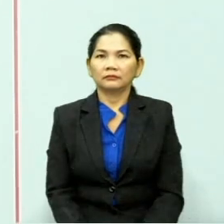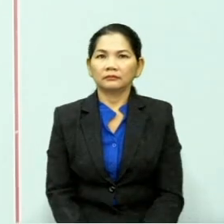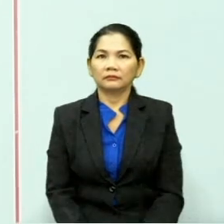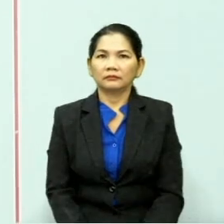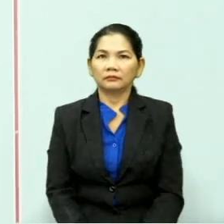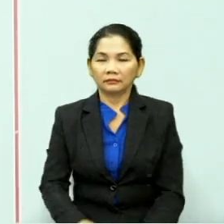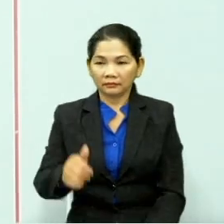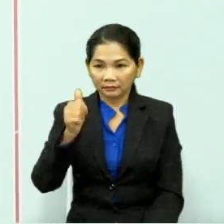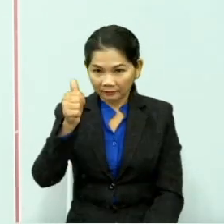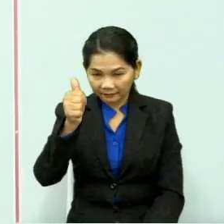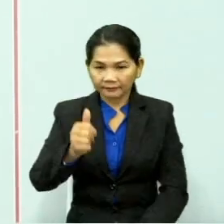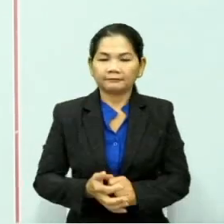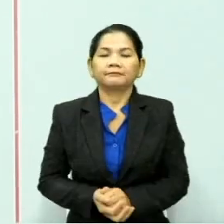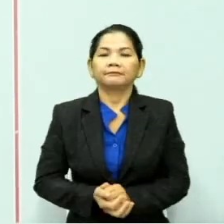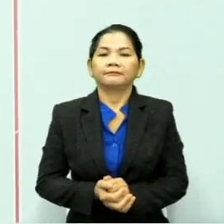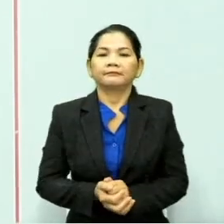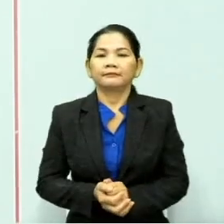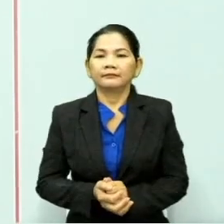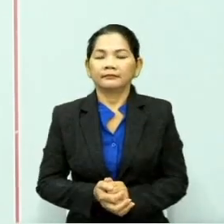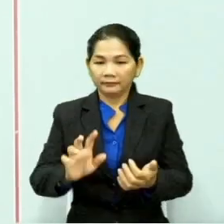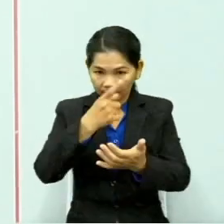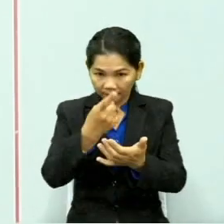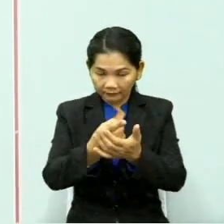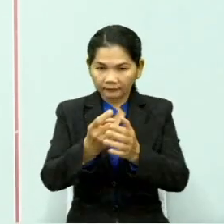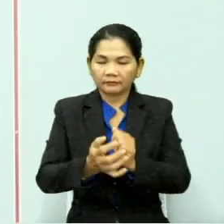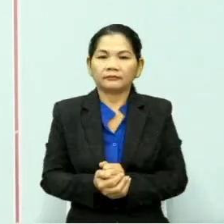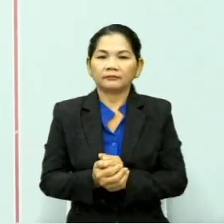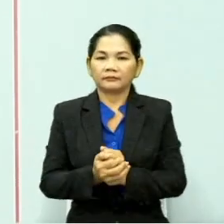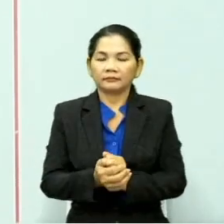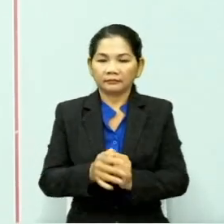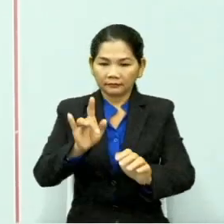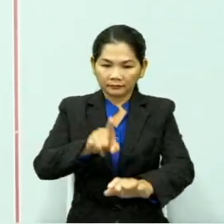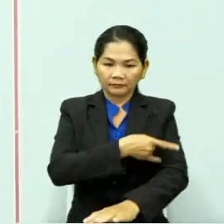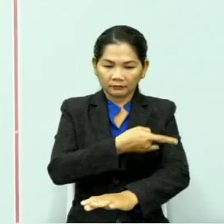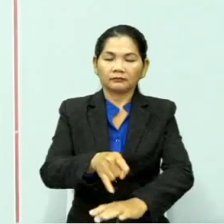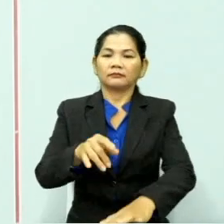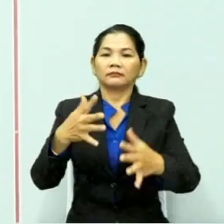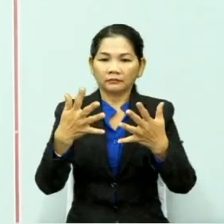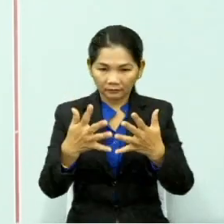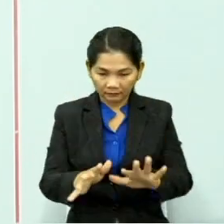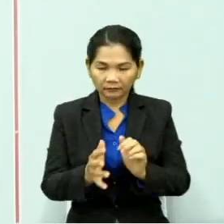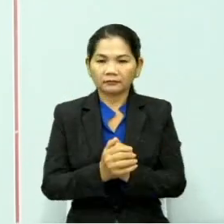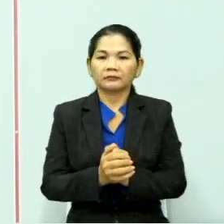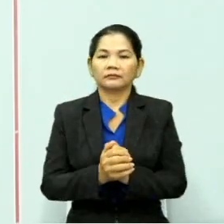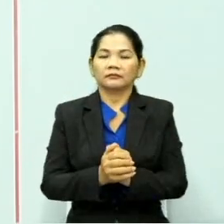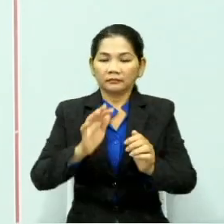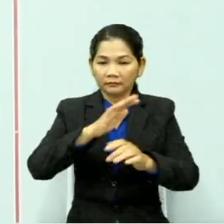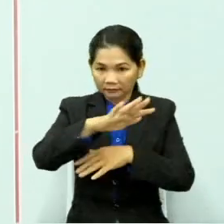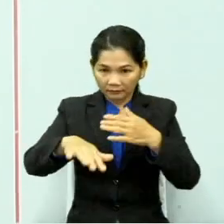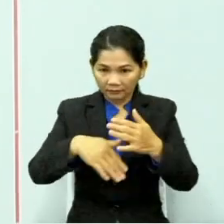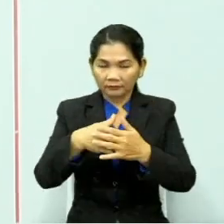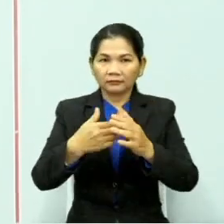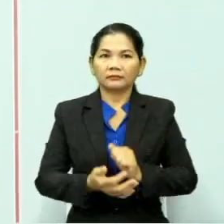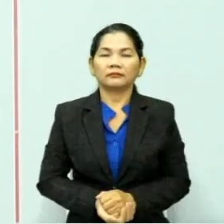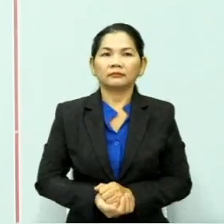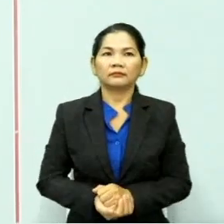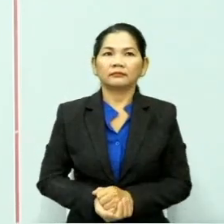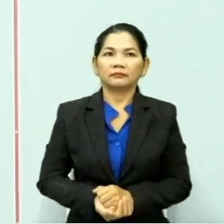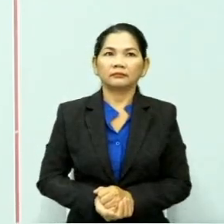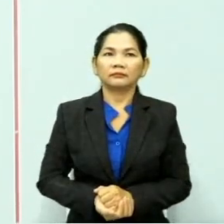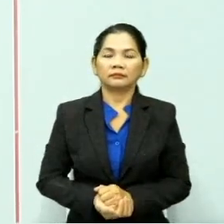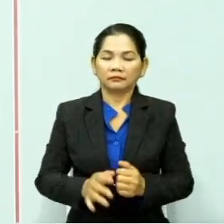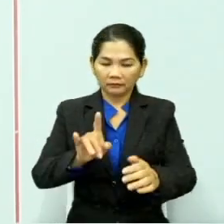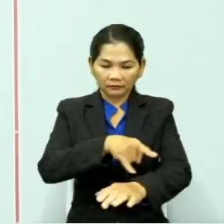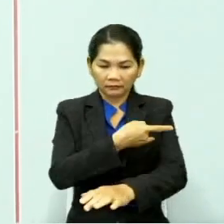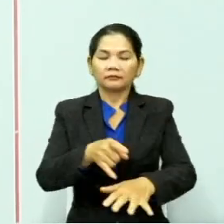cha là ona con cha con bán cha chầu rúm cha sốt cha ạt mì sốt cha rọ bò dướng tặng ạt khnía na con cha ăn chấm con